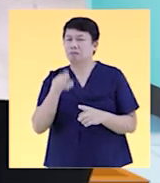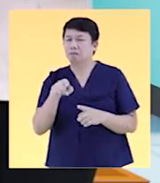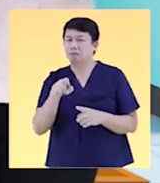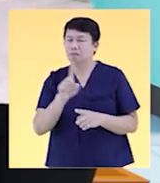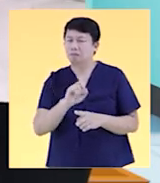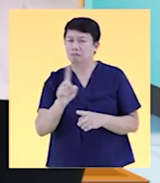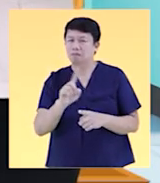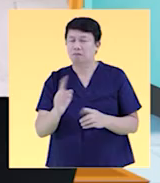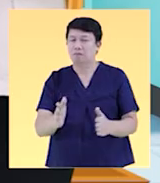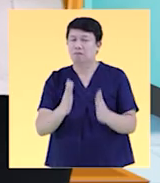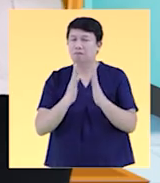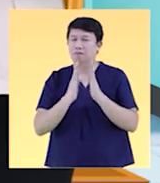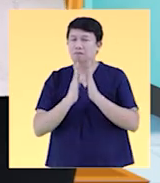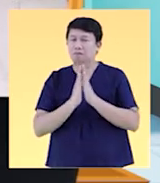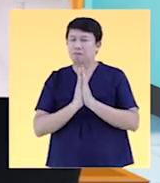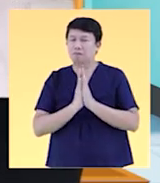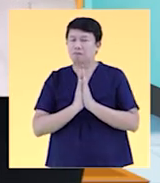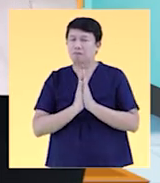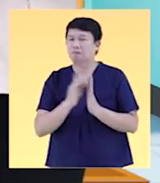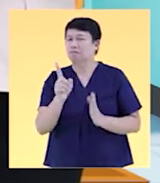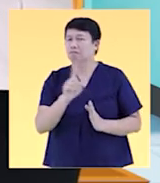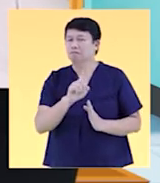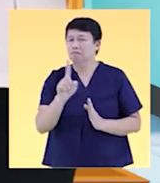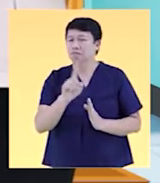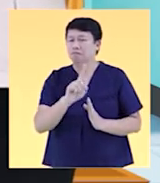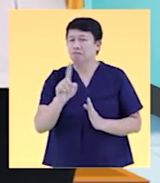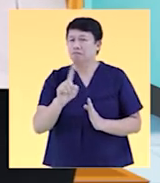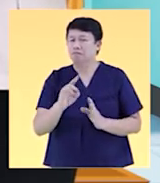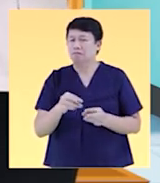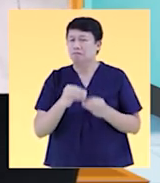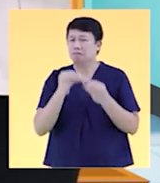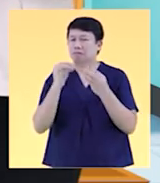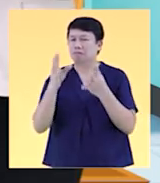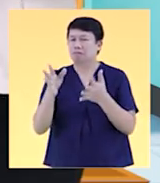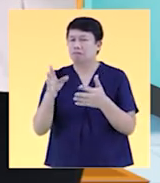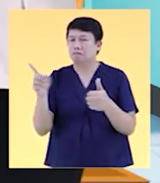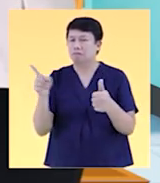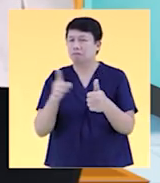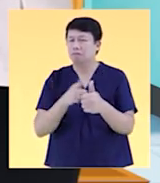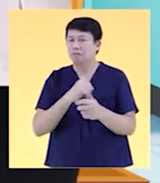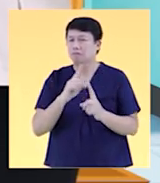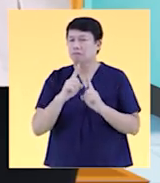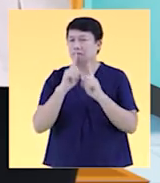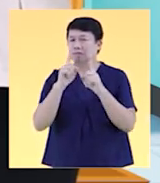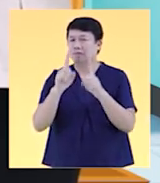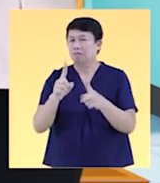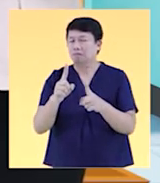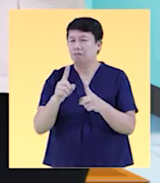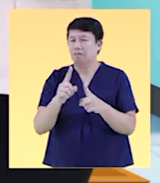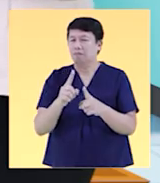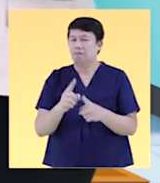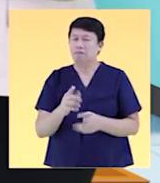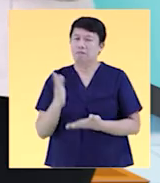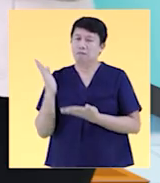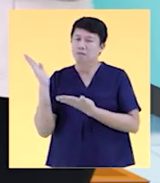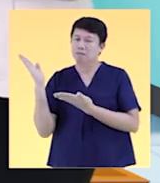na what is asked at what are given. Ang unang sasagutin ay